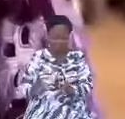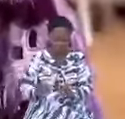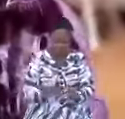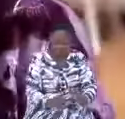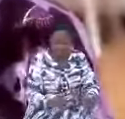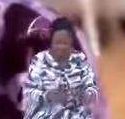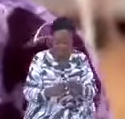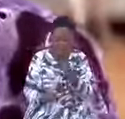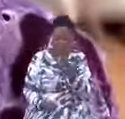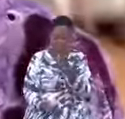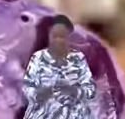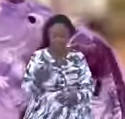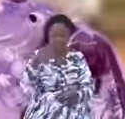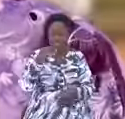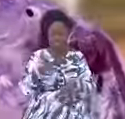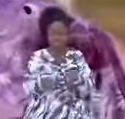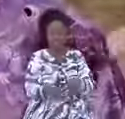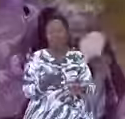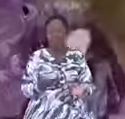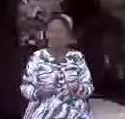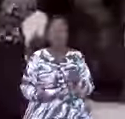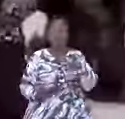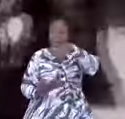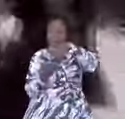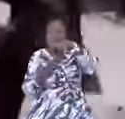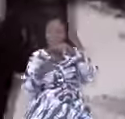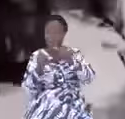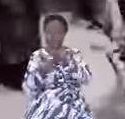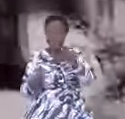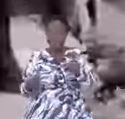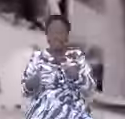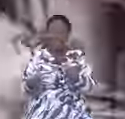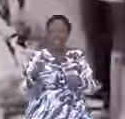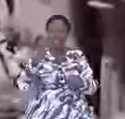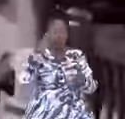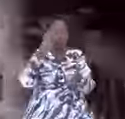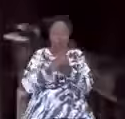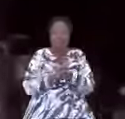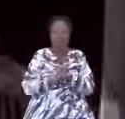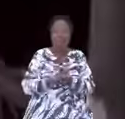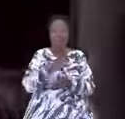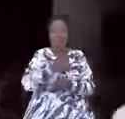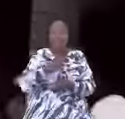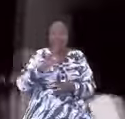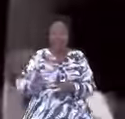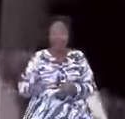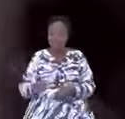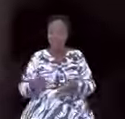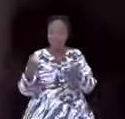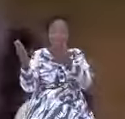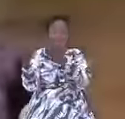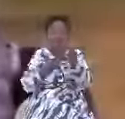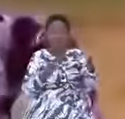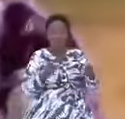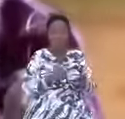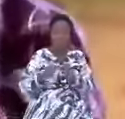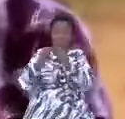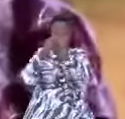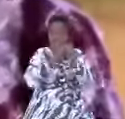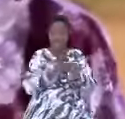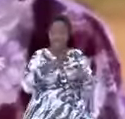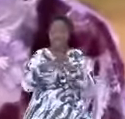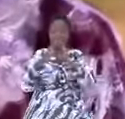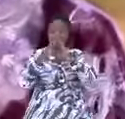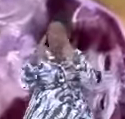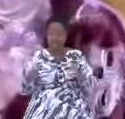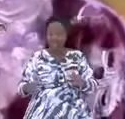ma femme et mes enfants et tous ont fui ils ont quitté ma maison quand on mesure le panty quand j'ai connu